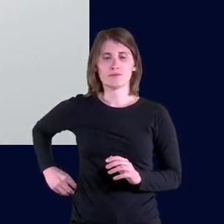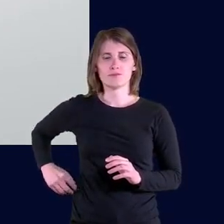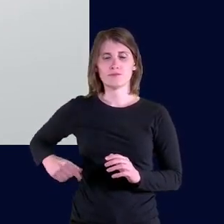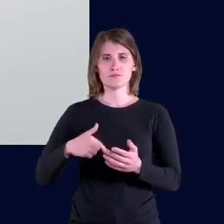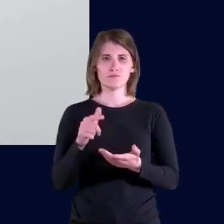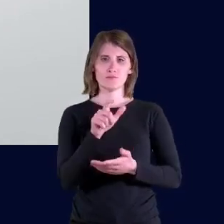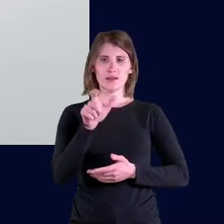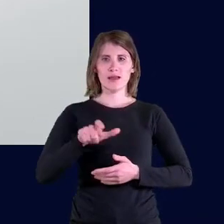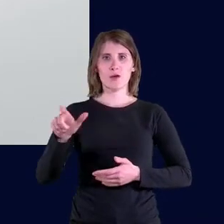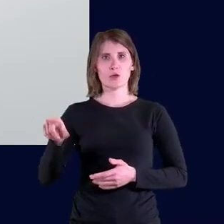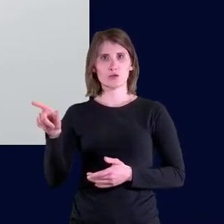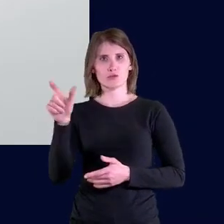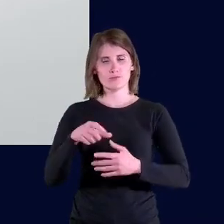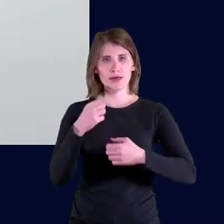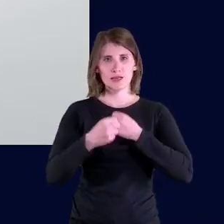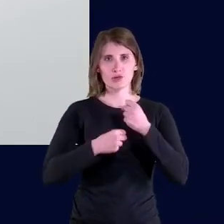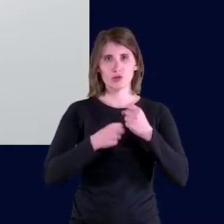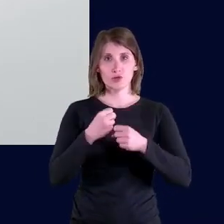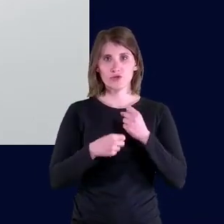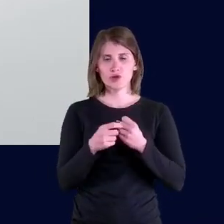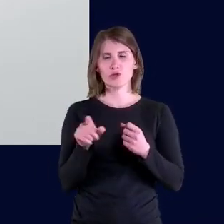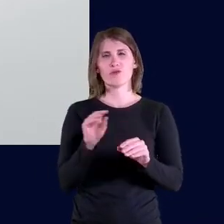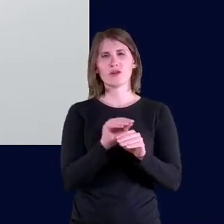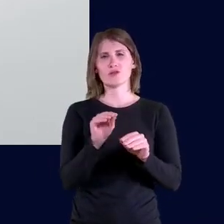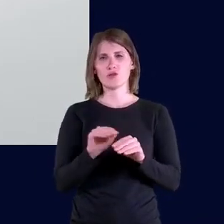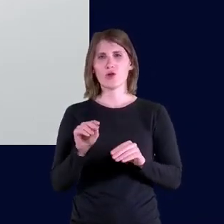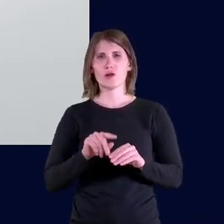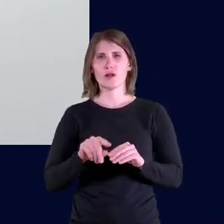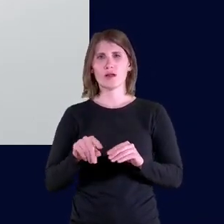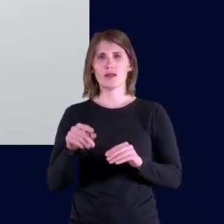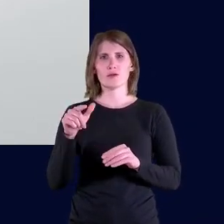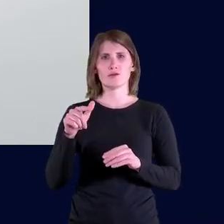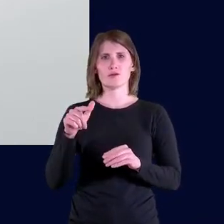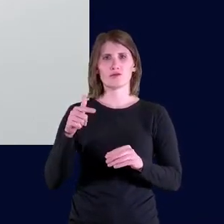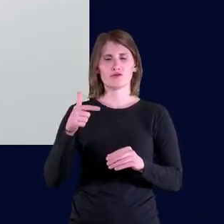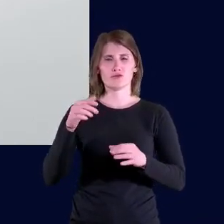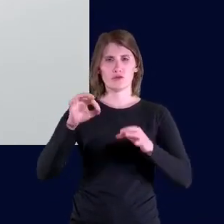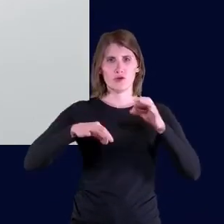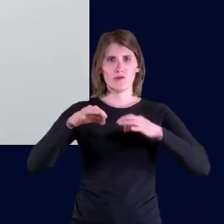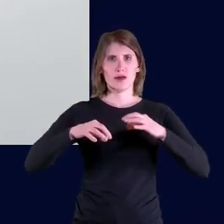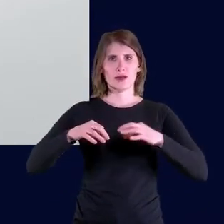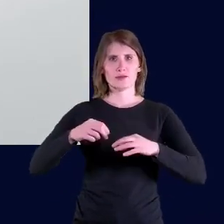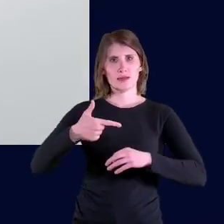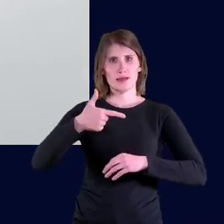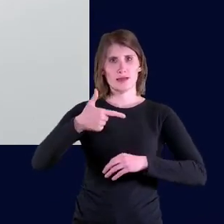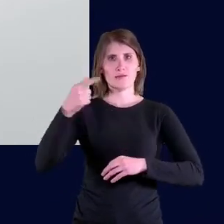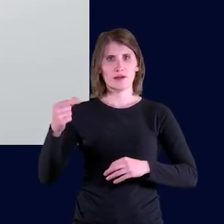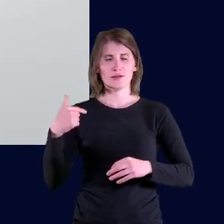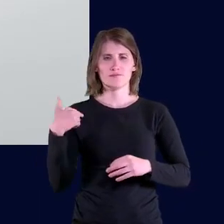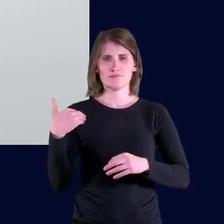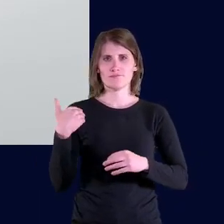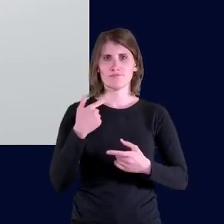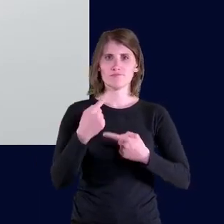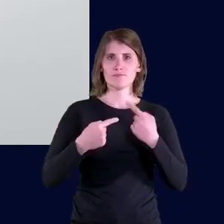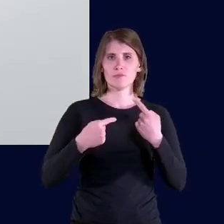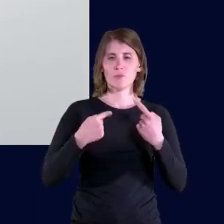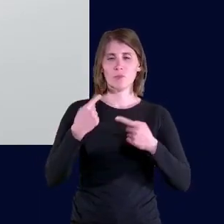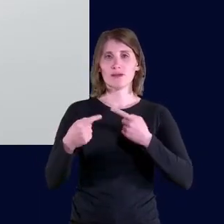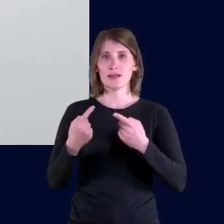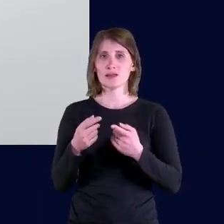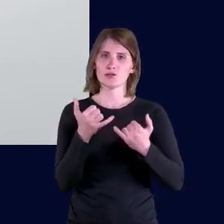tutaj kwestia szkoleń pojawiłaś złotych rzutnik konferencji I am przeróżnych